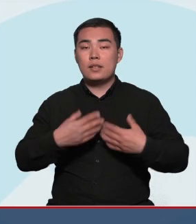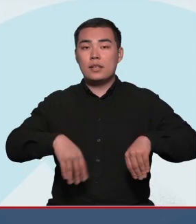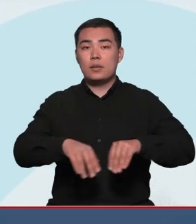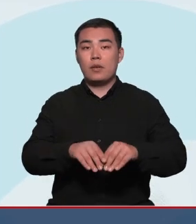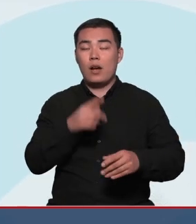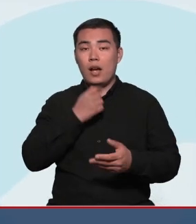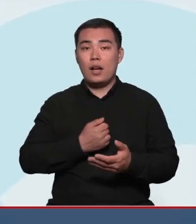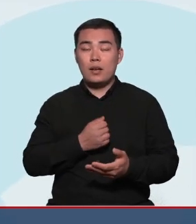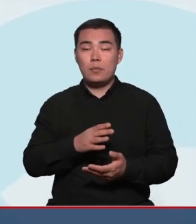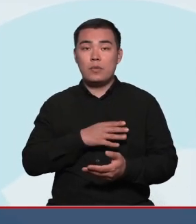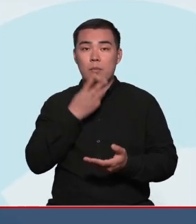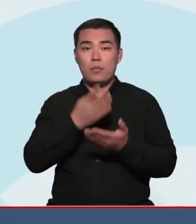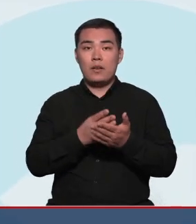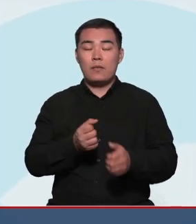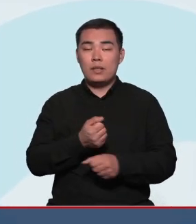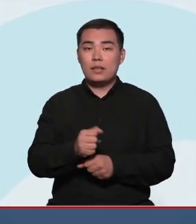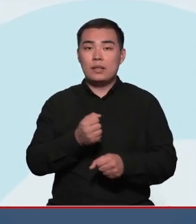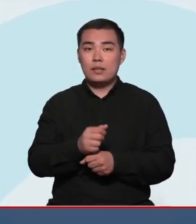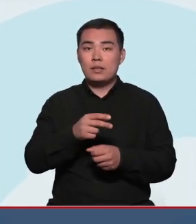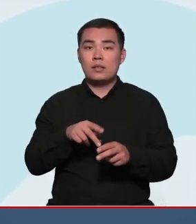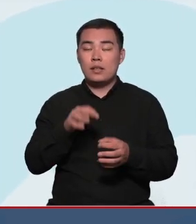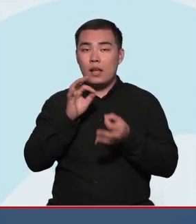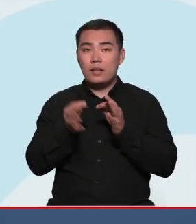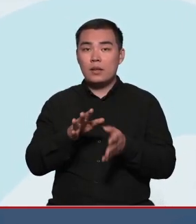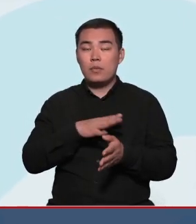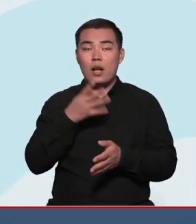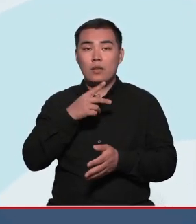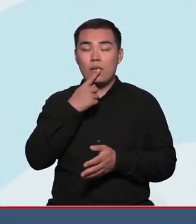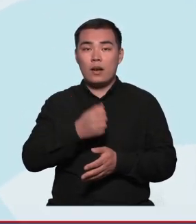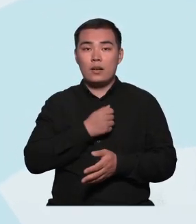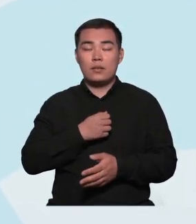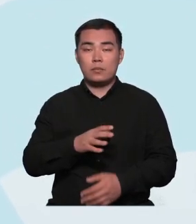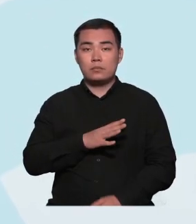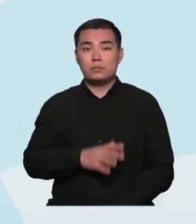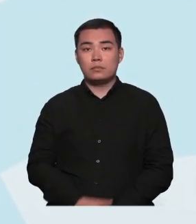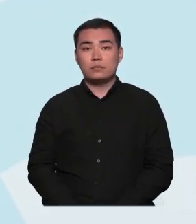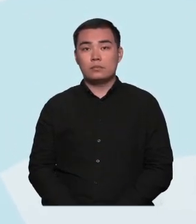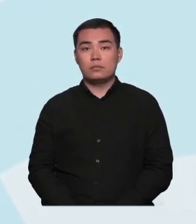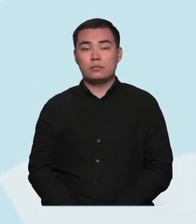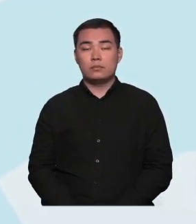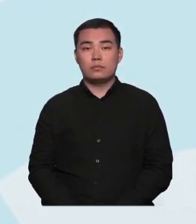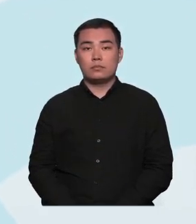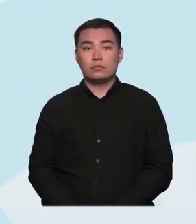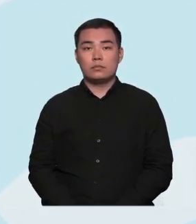сообщили что их сын подвергся физическому насилию во время прохождения воинской службы